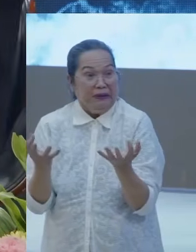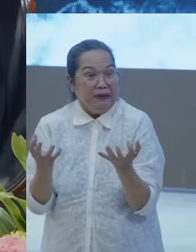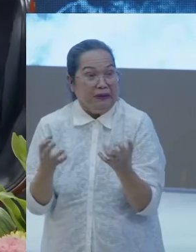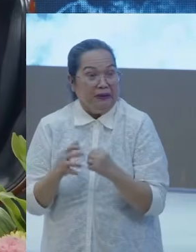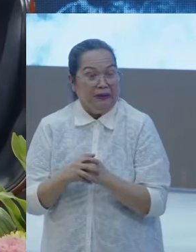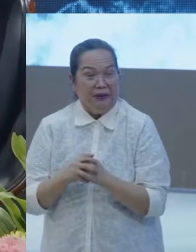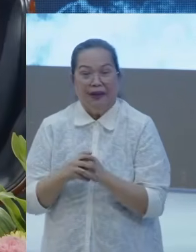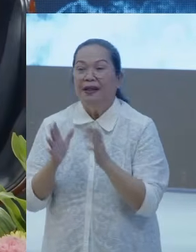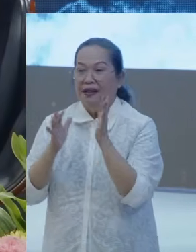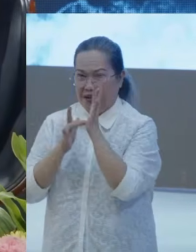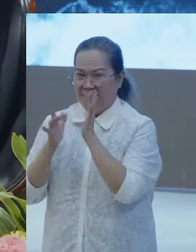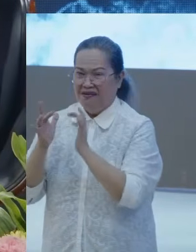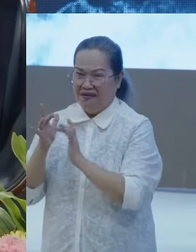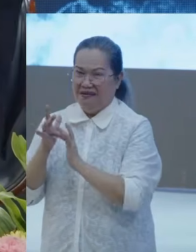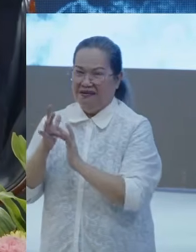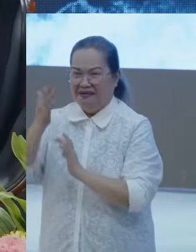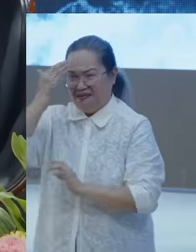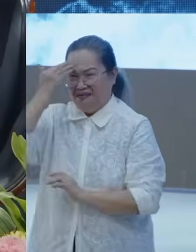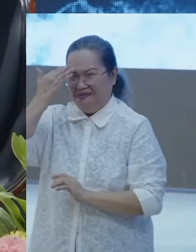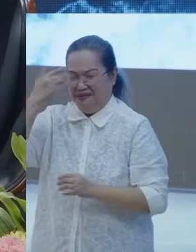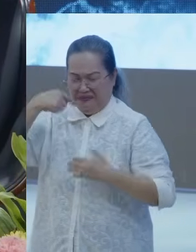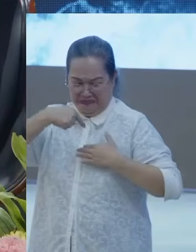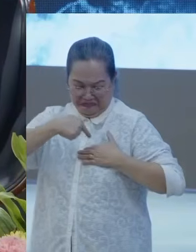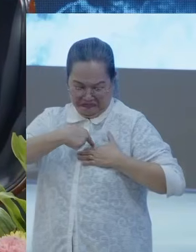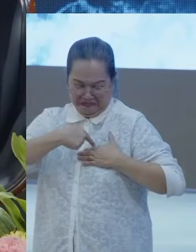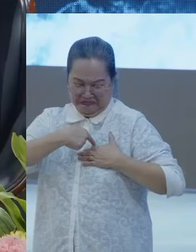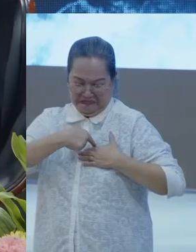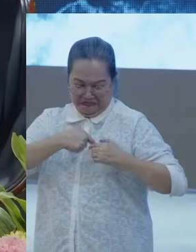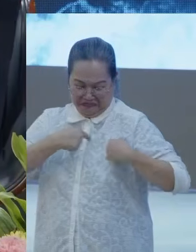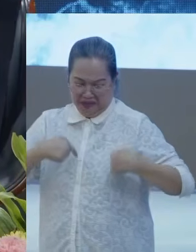Alam ni Jesus ang kanilang mga puso.